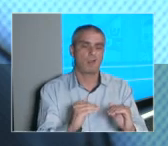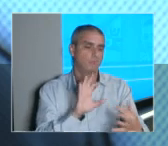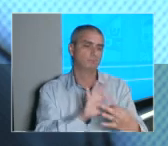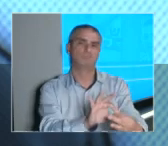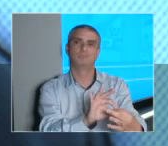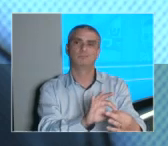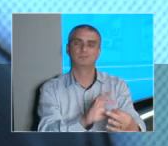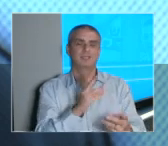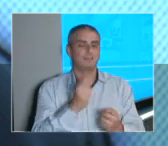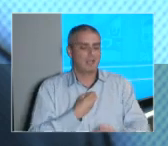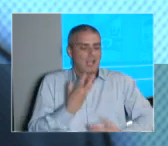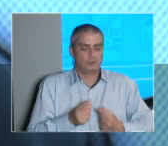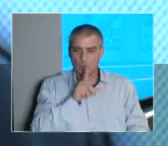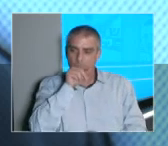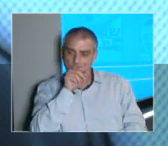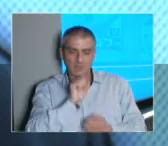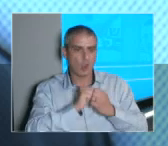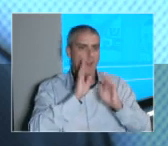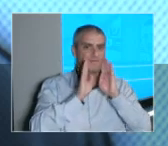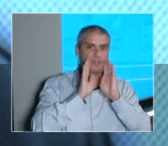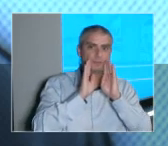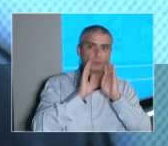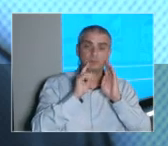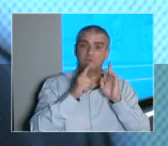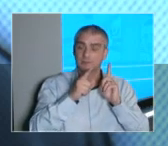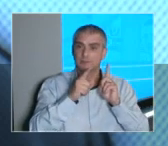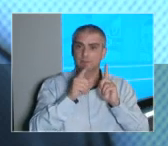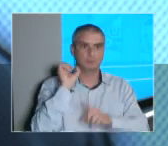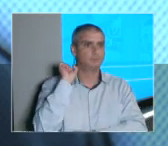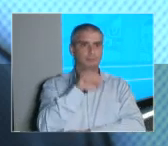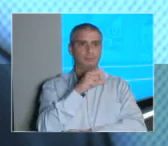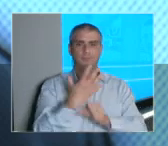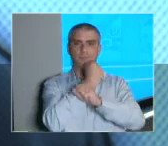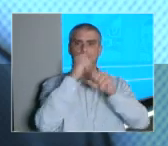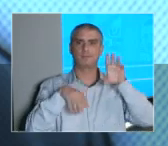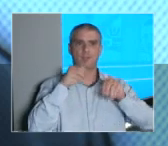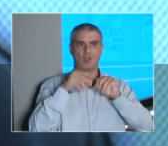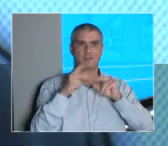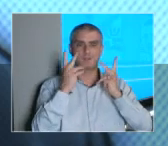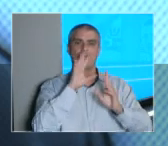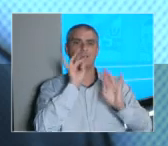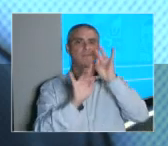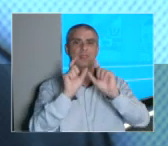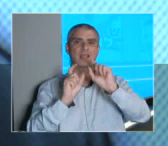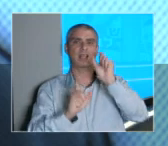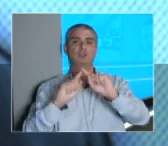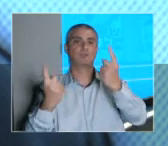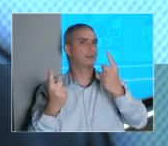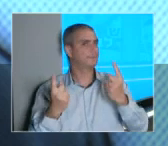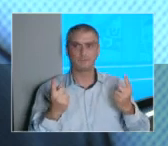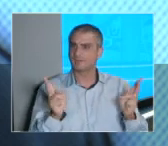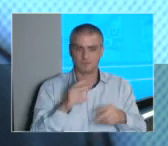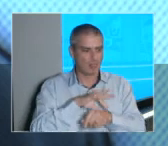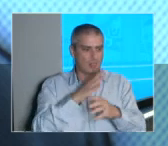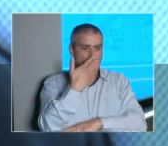אמוציונלית, בטוויט אם אתה רוצה, בפייסבוק, וזה מנצח בחירות, בעיקר נגד האחרים. בפעם הראשונה, מצד שני. אבל אי אפשר לנהל